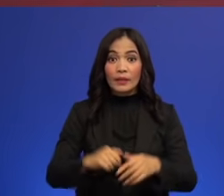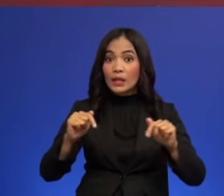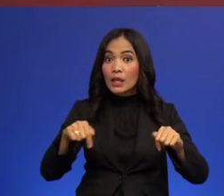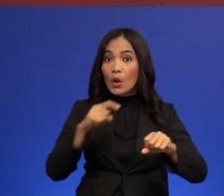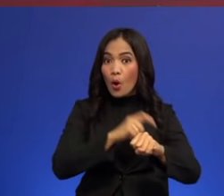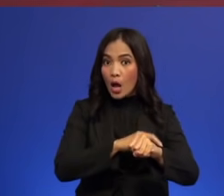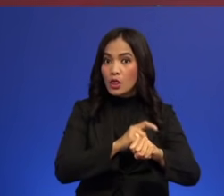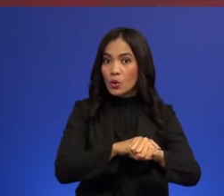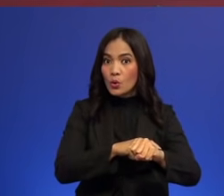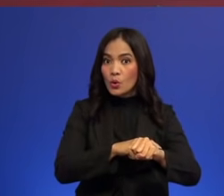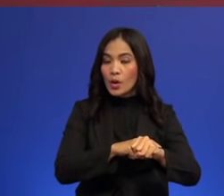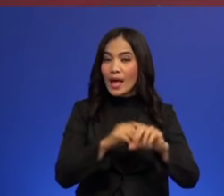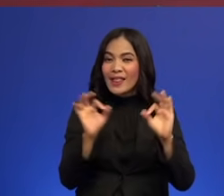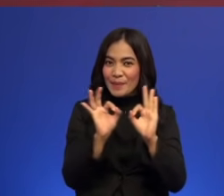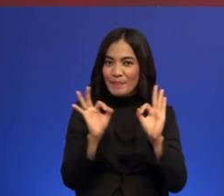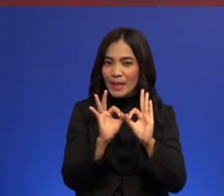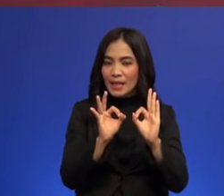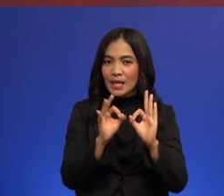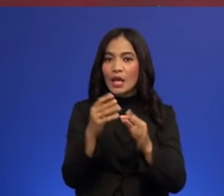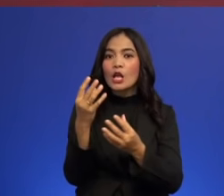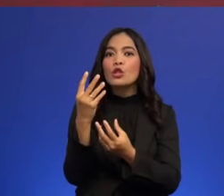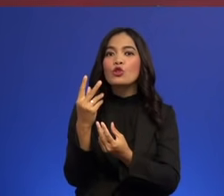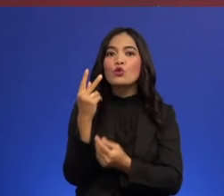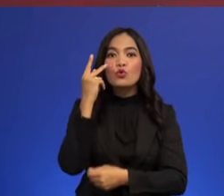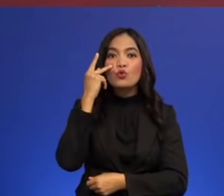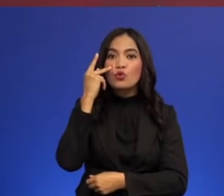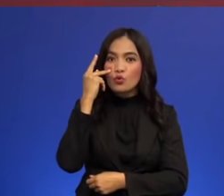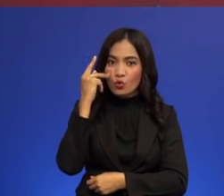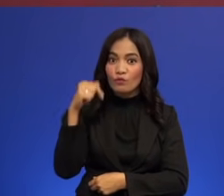Inilah waktu yang kita tunggu,